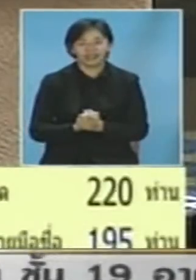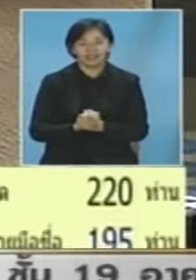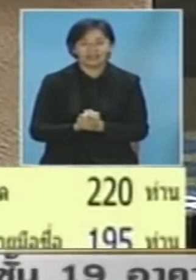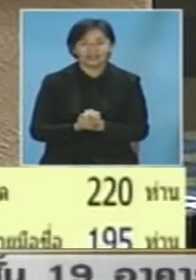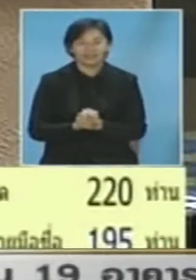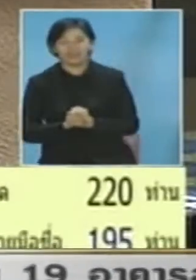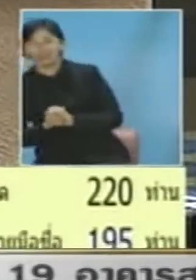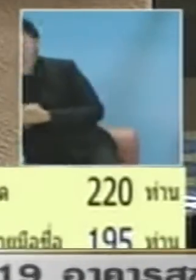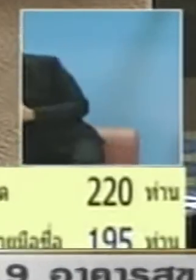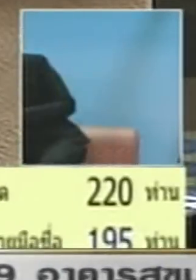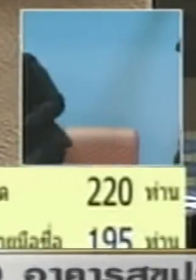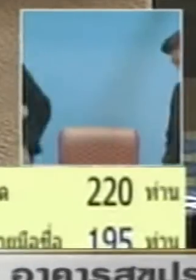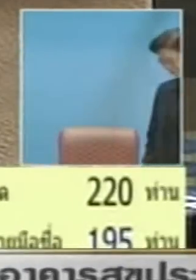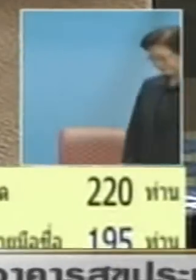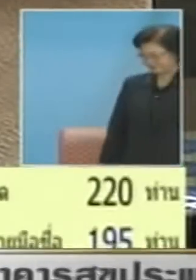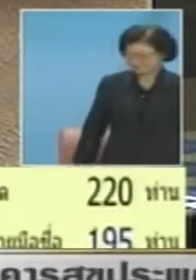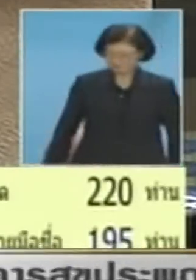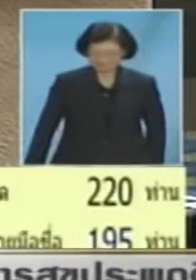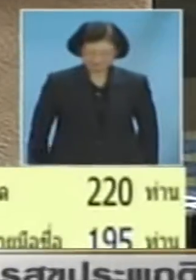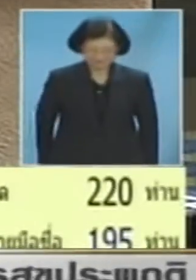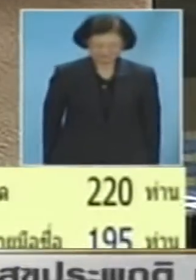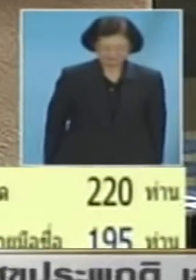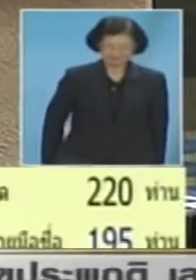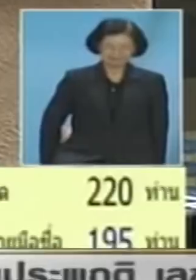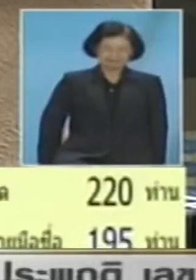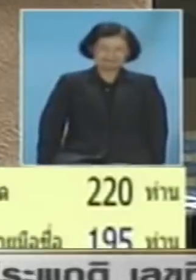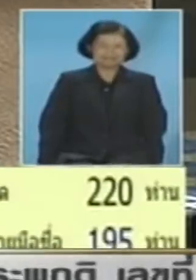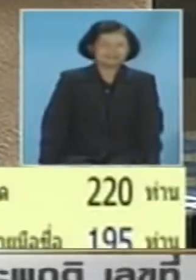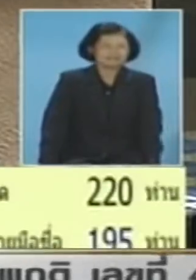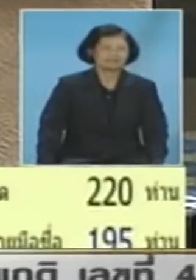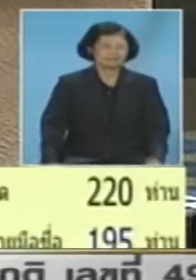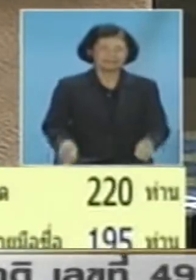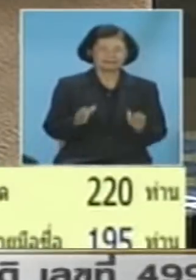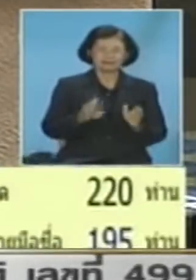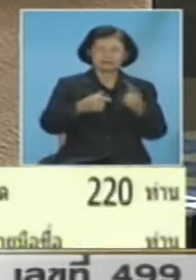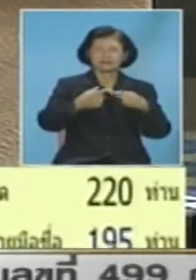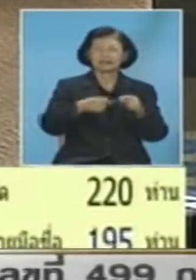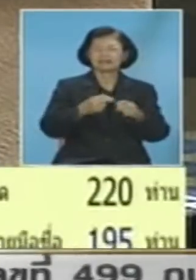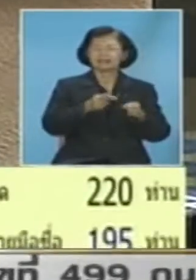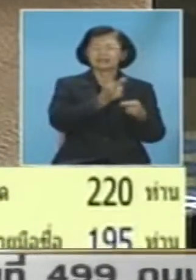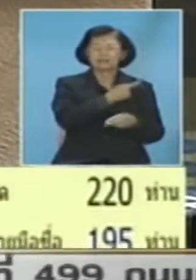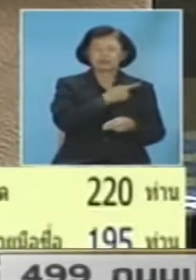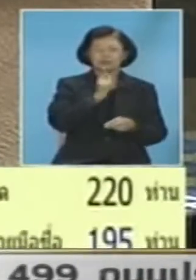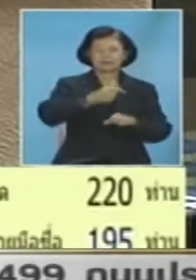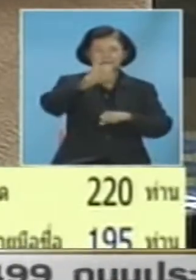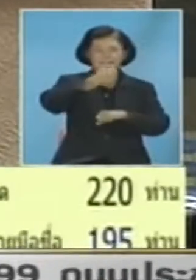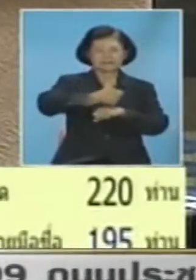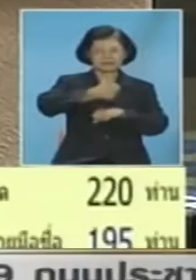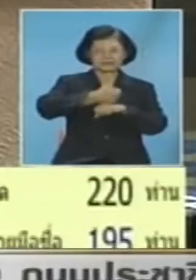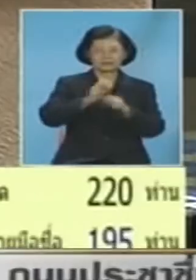ผู้ใดก็ตามที่จะมารับผิดชอบในฐานะผู้นำสูงสุดของแผ่